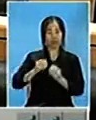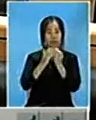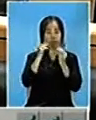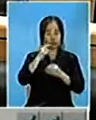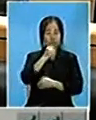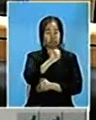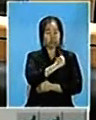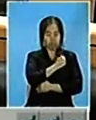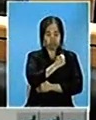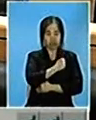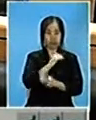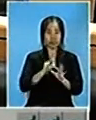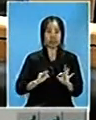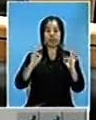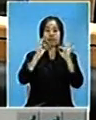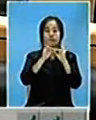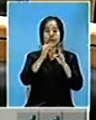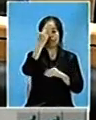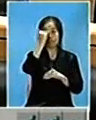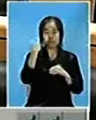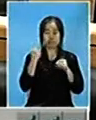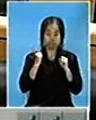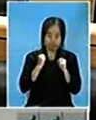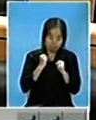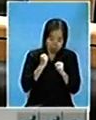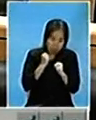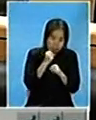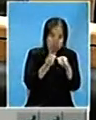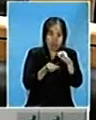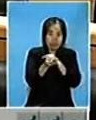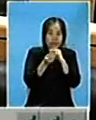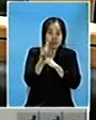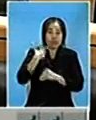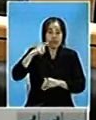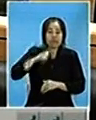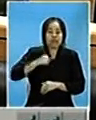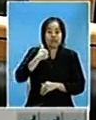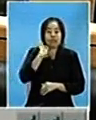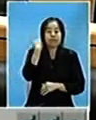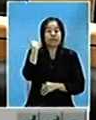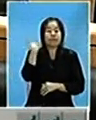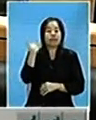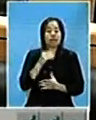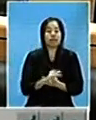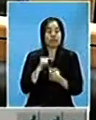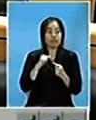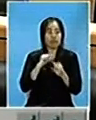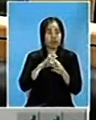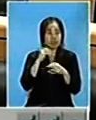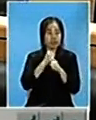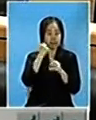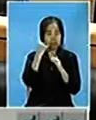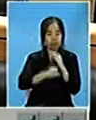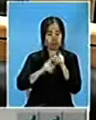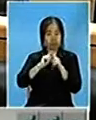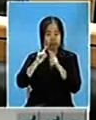ครับเพราะมีคนพยายามจะแทรกแซงศาลอยู่ตลอดเวลาถึงขนาดว่าเวลามีคดีก็ทำเงินไป